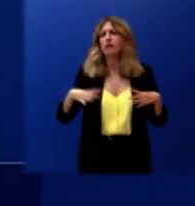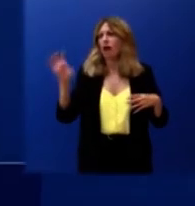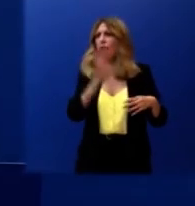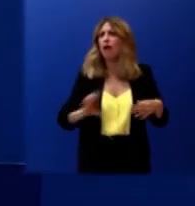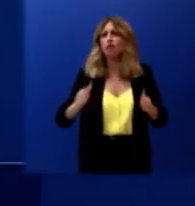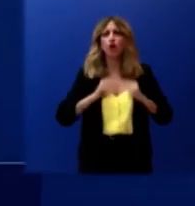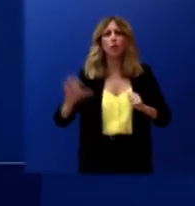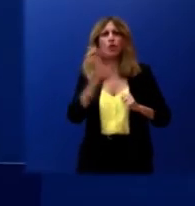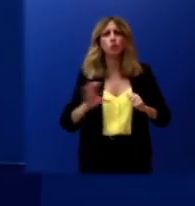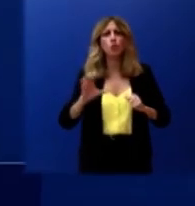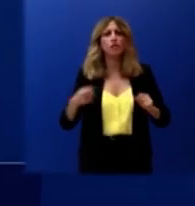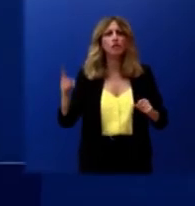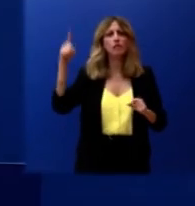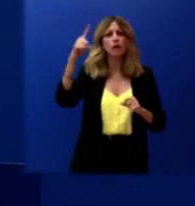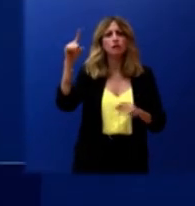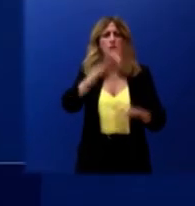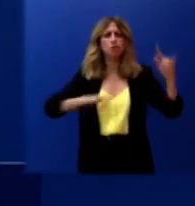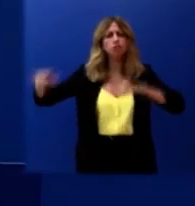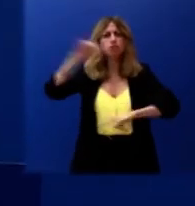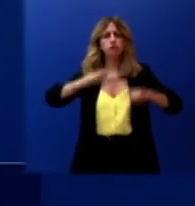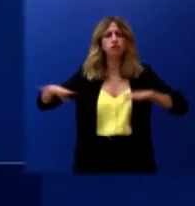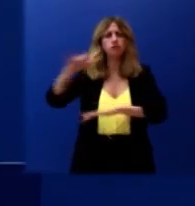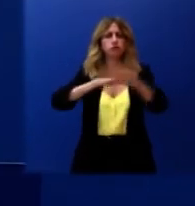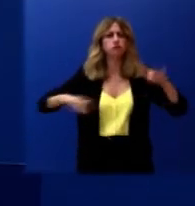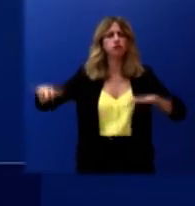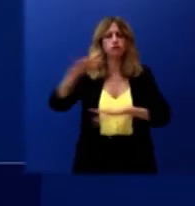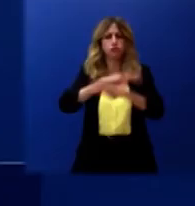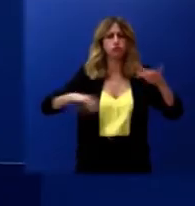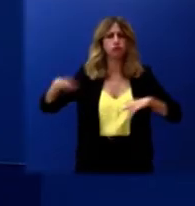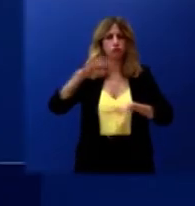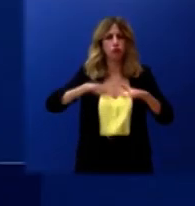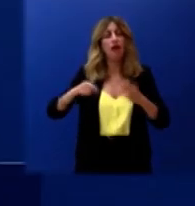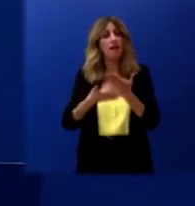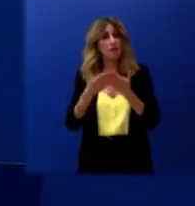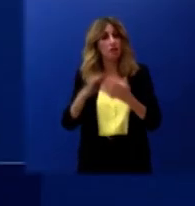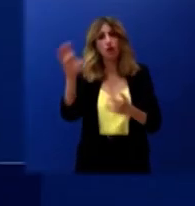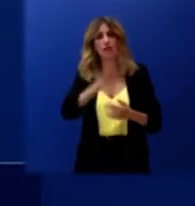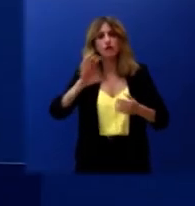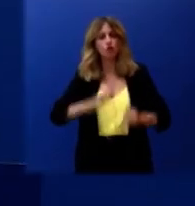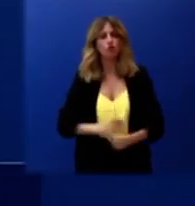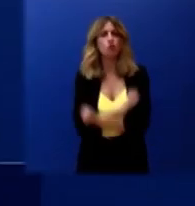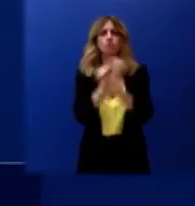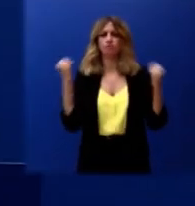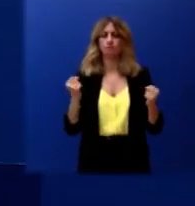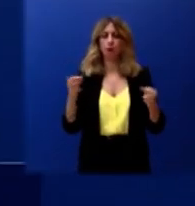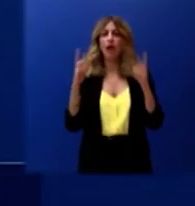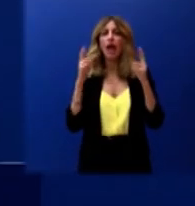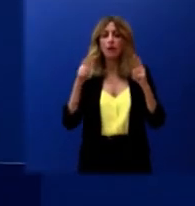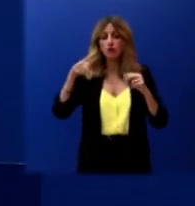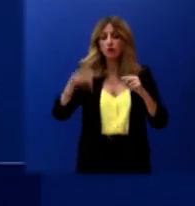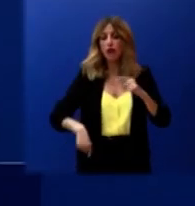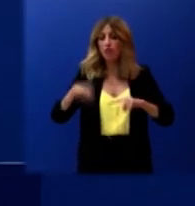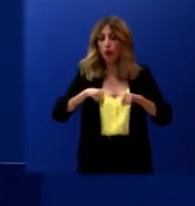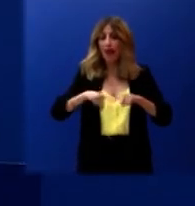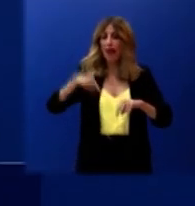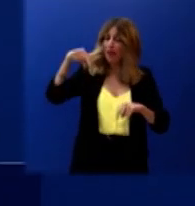μας. Ευελπιστούμε λοιπόν πως η φετινή τουριστική περίοδος θα είναι πολύ καλύτερη από την περσινή. Η χώρα μας στέλνει μήνυμα ότι είναι